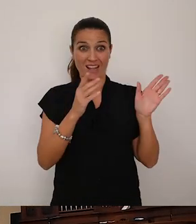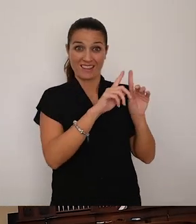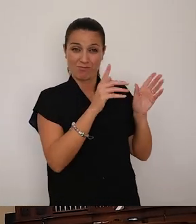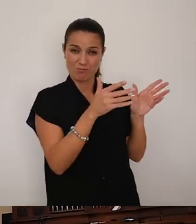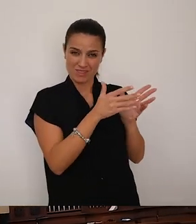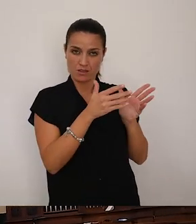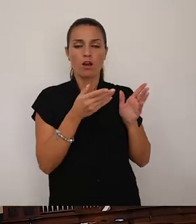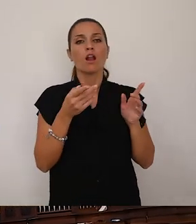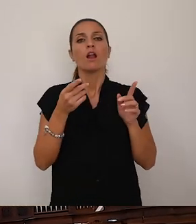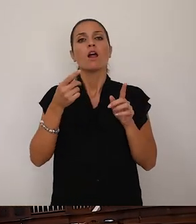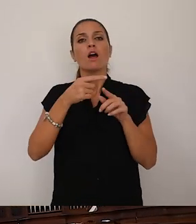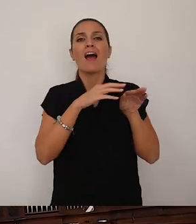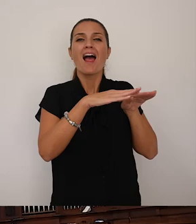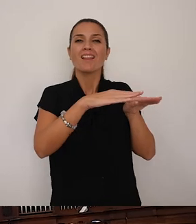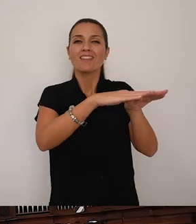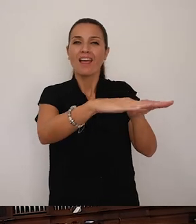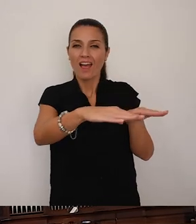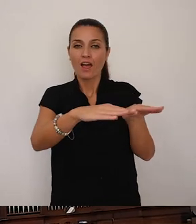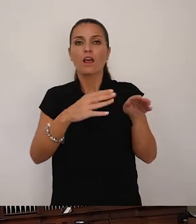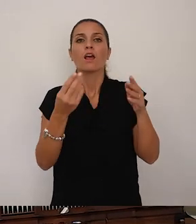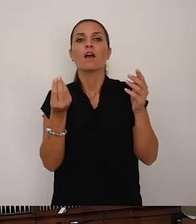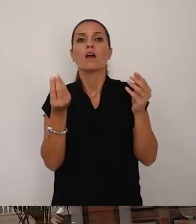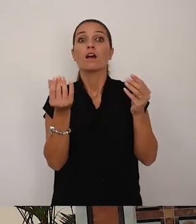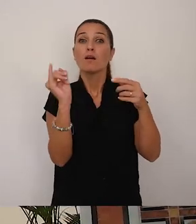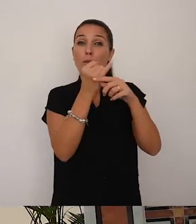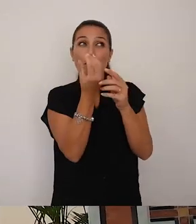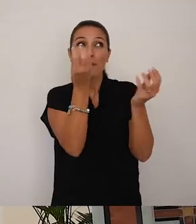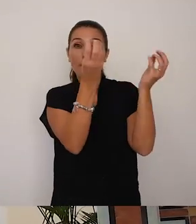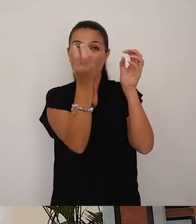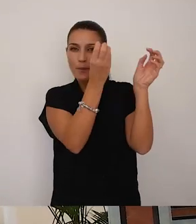da preziosi stucchi e pigmenti.